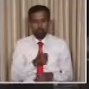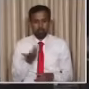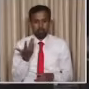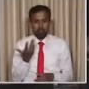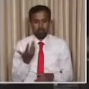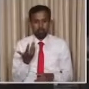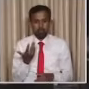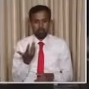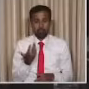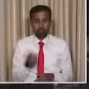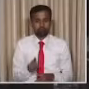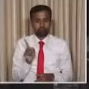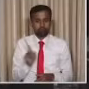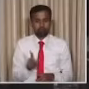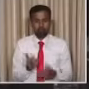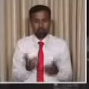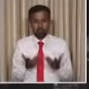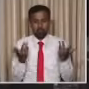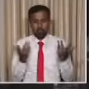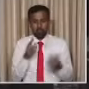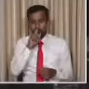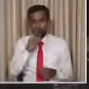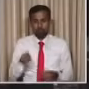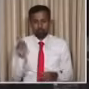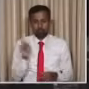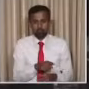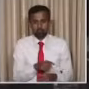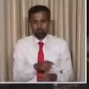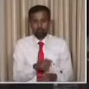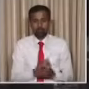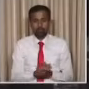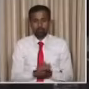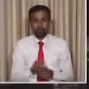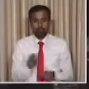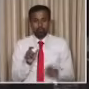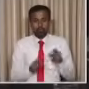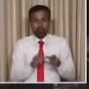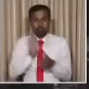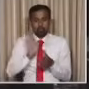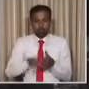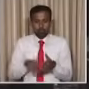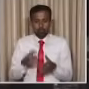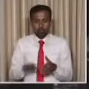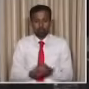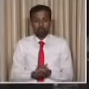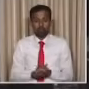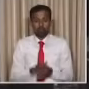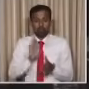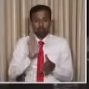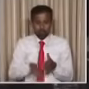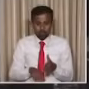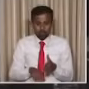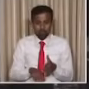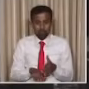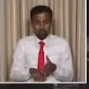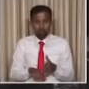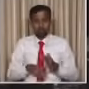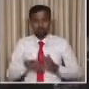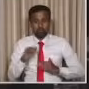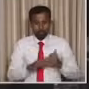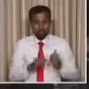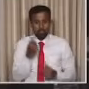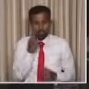විරුද්ධයි. මොකද ඒක අනුමත කරන්න බෑ. ඒක වැරදි. ජනතාව ප්‍රතික්ෂේප කරලා තියෙනවා. ඒ ප්‍රතික්ෂේප කිරීම තමයි ඒක ප්‍රායෝගිකව අපි